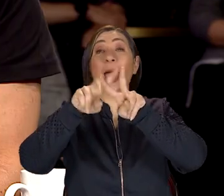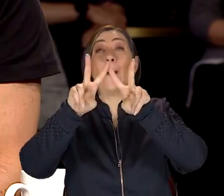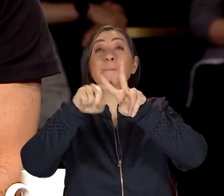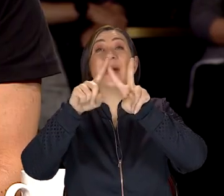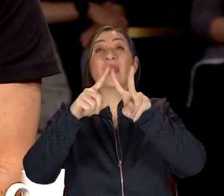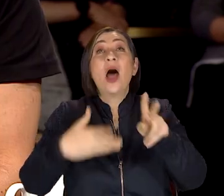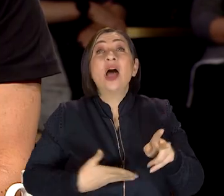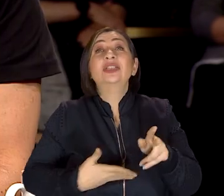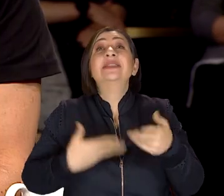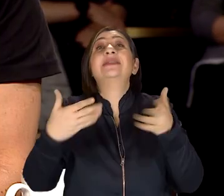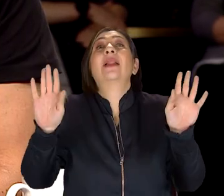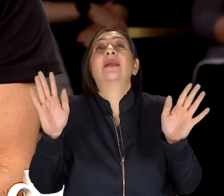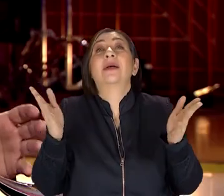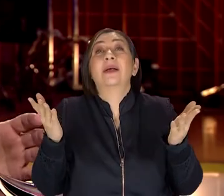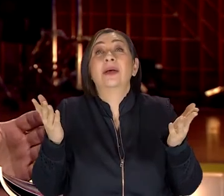açlığı